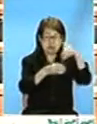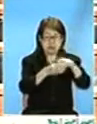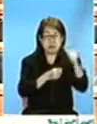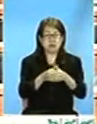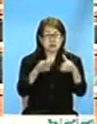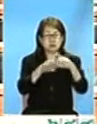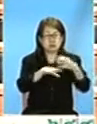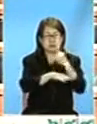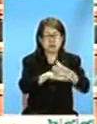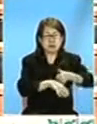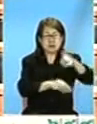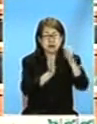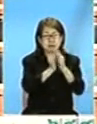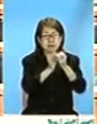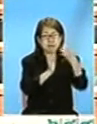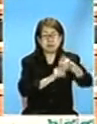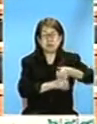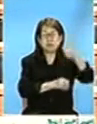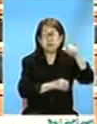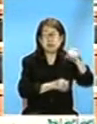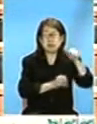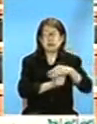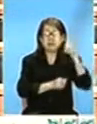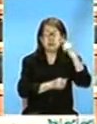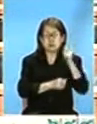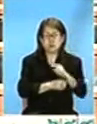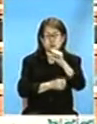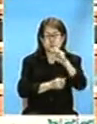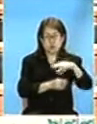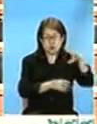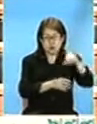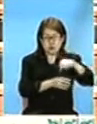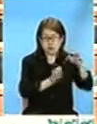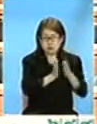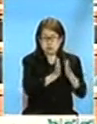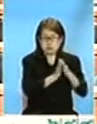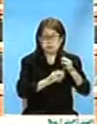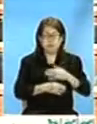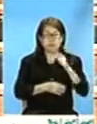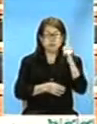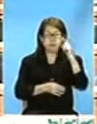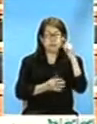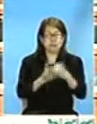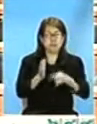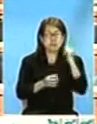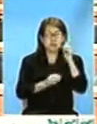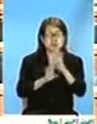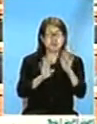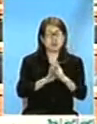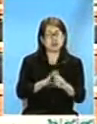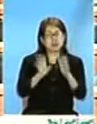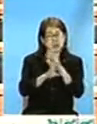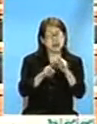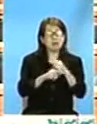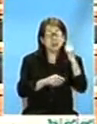จะชนะแล้วก็มาคิดว่าจะต้องเอาสวมาคานผมคิดว่าดูเหมือนว่าจะถูก